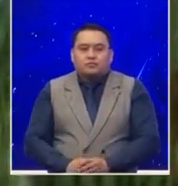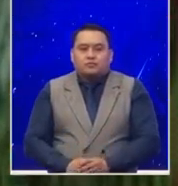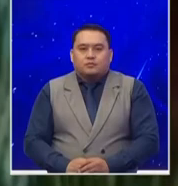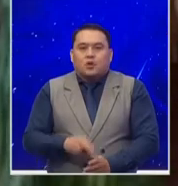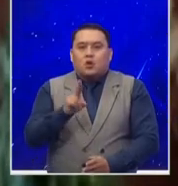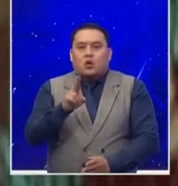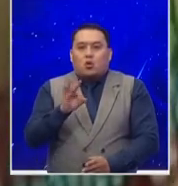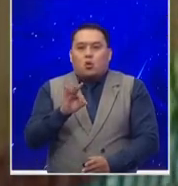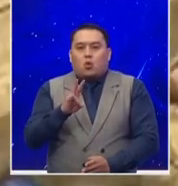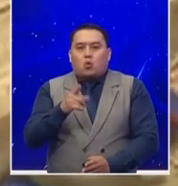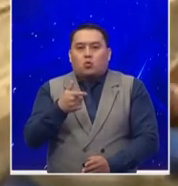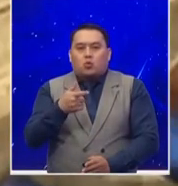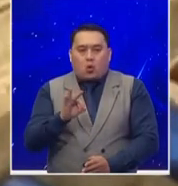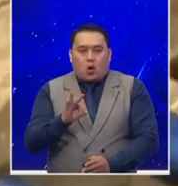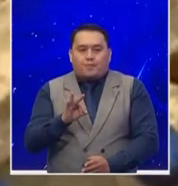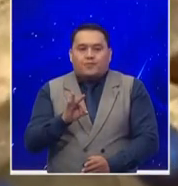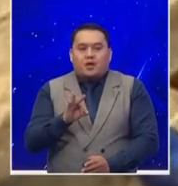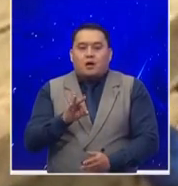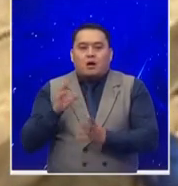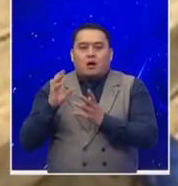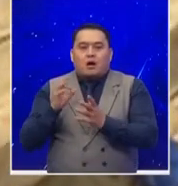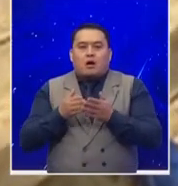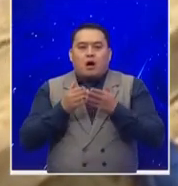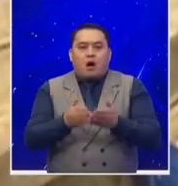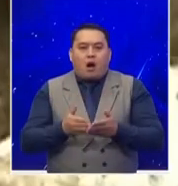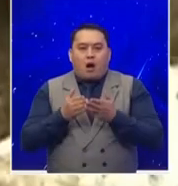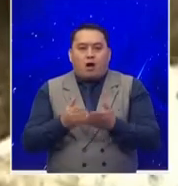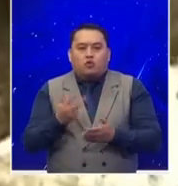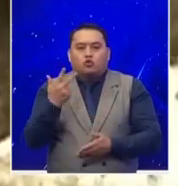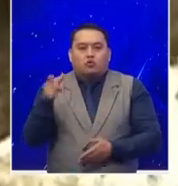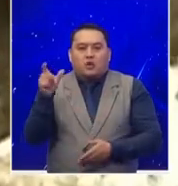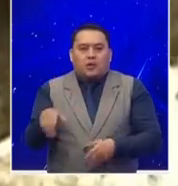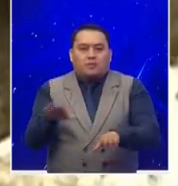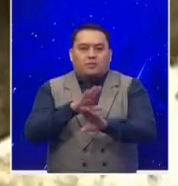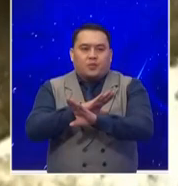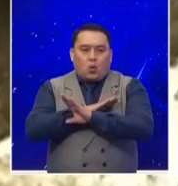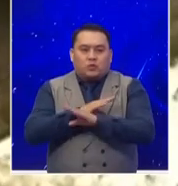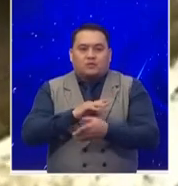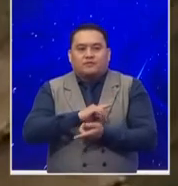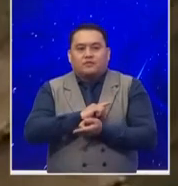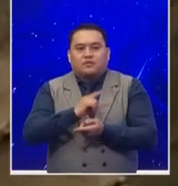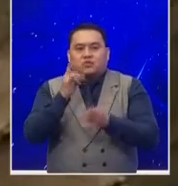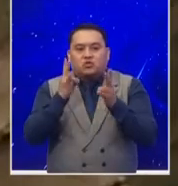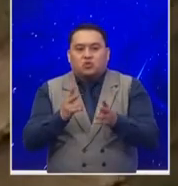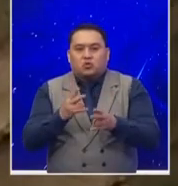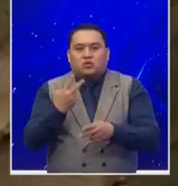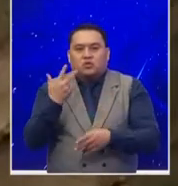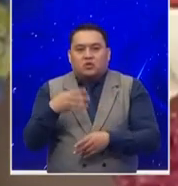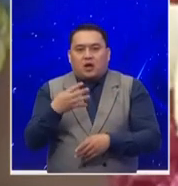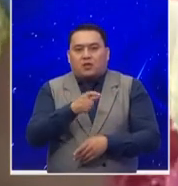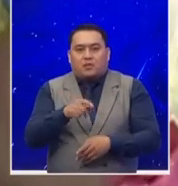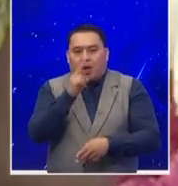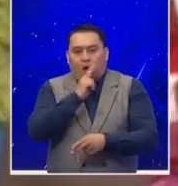Демократиялық Конго Республикасының шығысында жолаушыларды апарып жатқан қайық аударылып, 3 адам опат болды. Тағы 40-тан аса кісі үстісі жоғалып